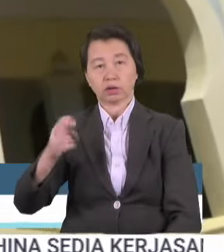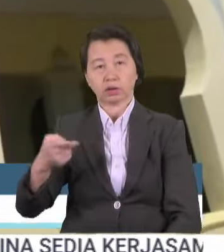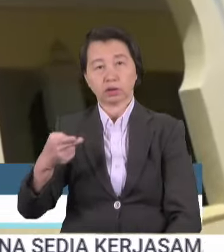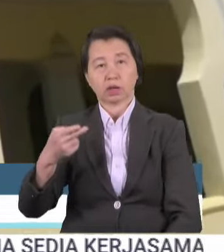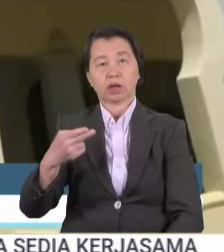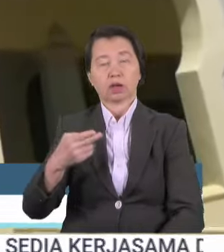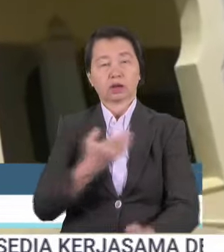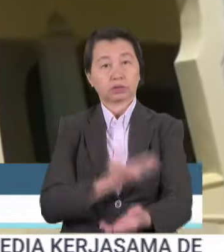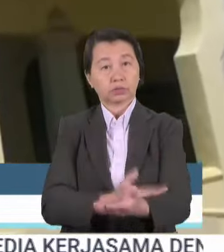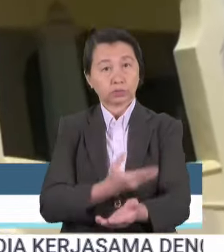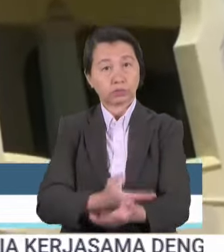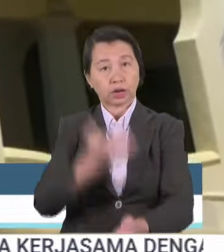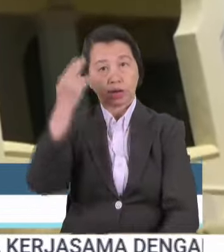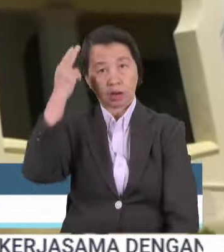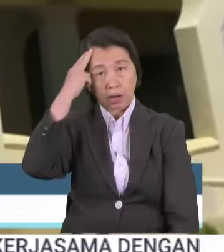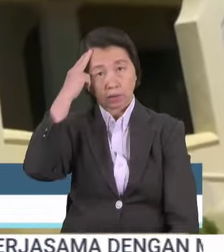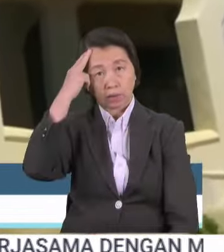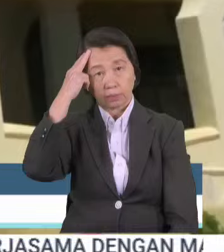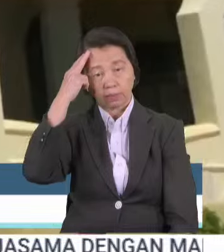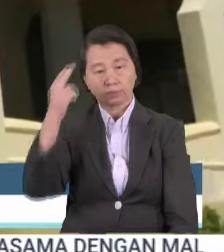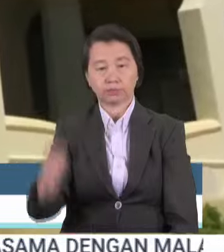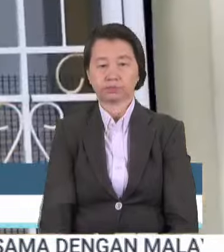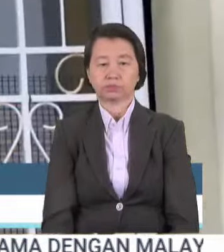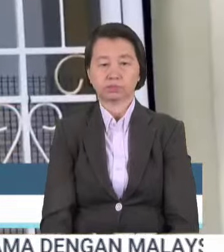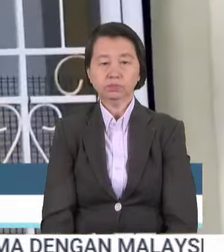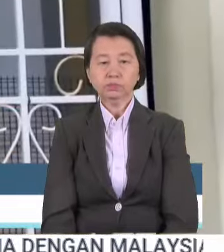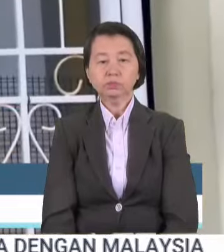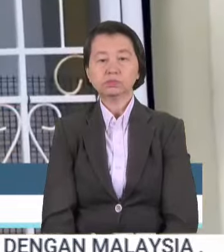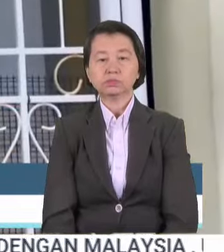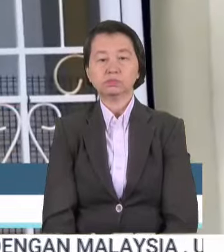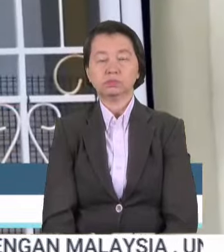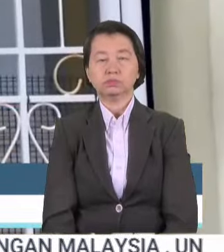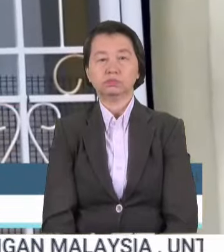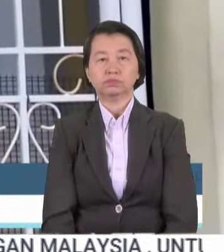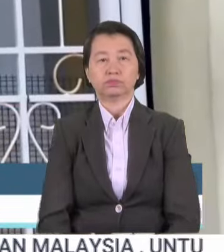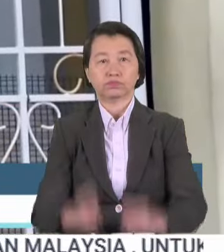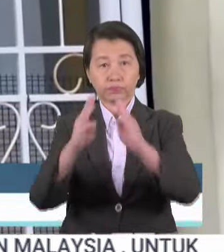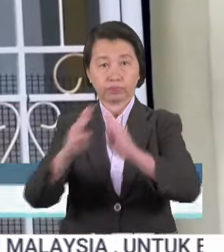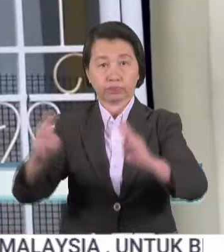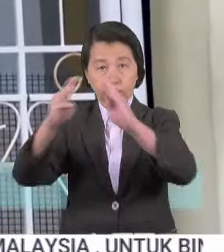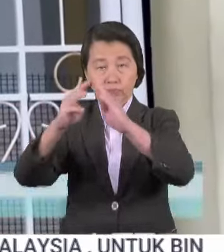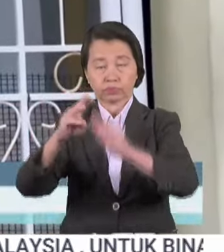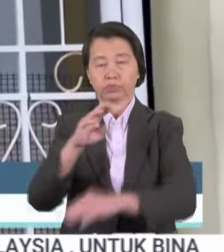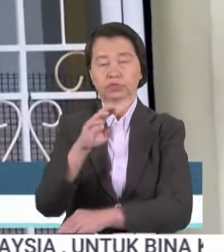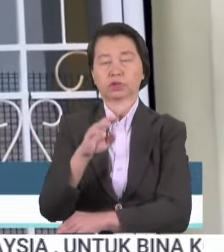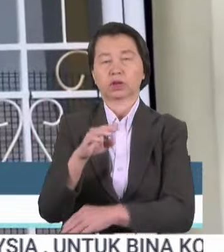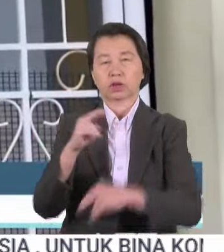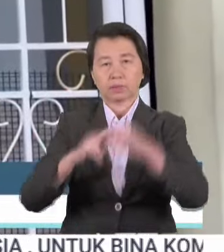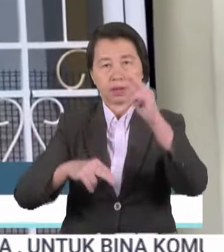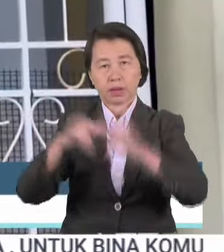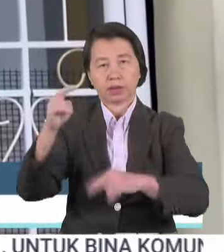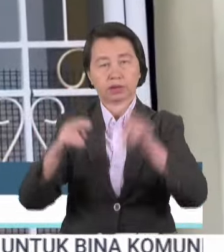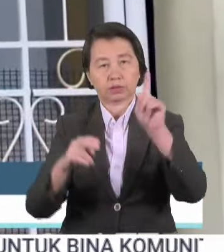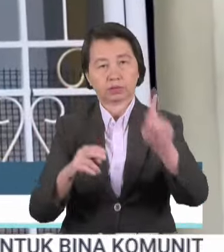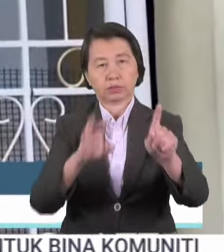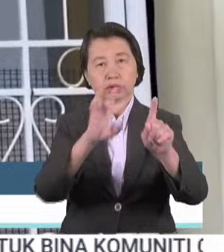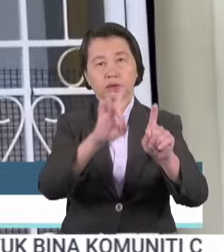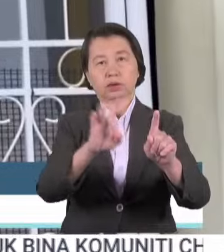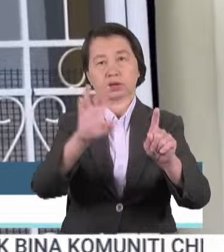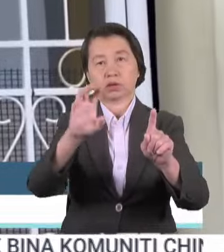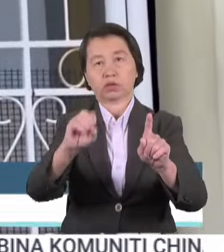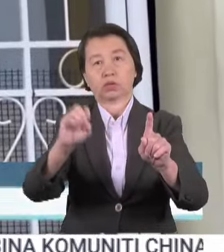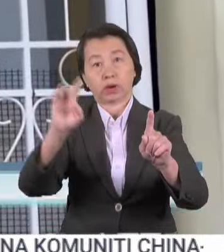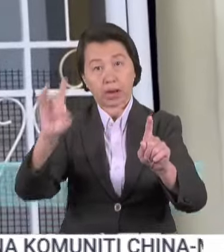Arab, Tengku Said Hussein Aidi. Masjid Melayu Lebuh Aceh telah dibina pada tahun